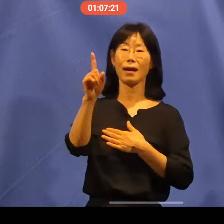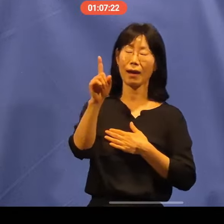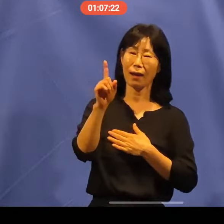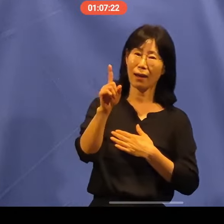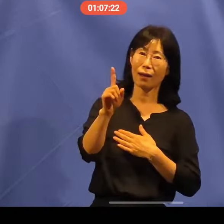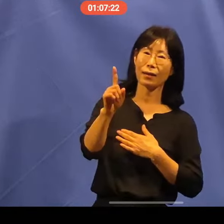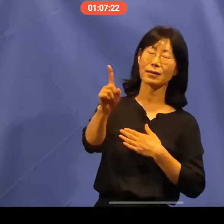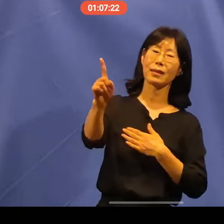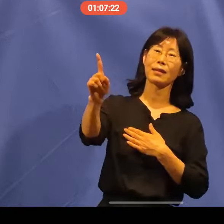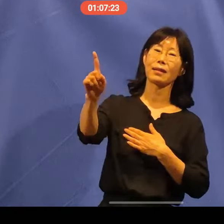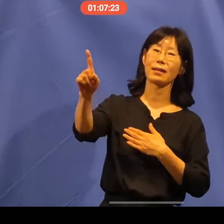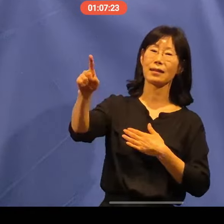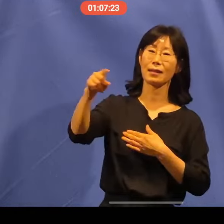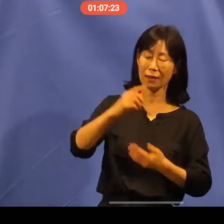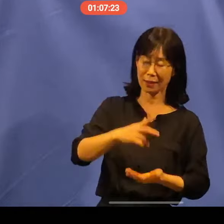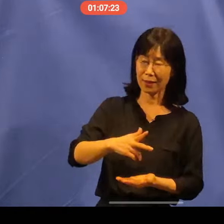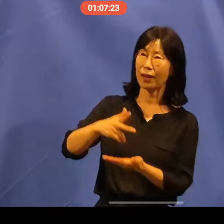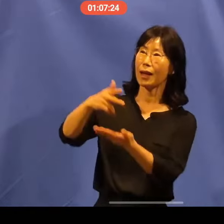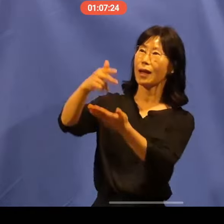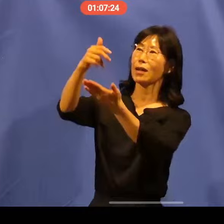한 가지